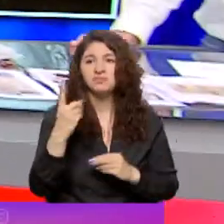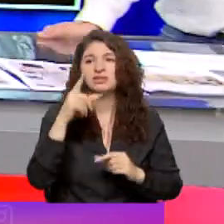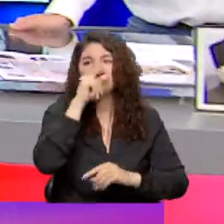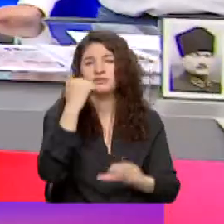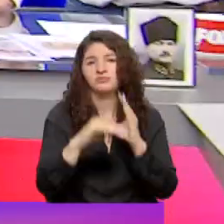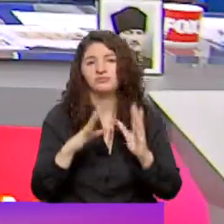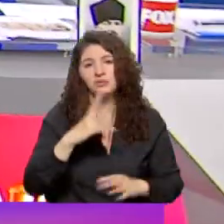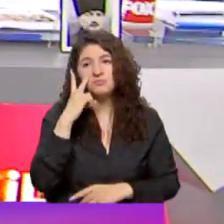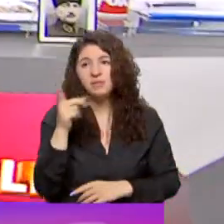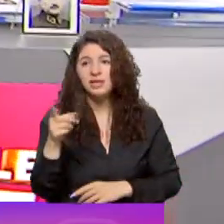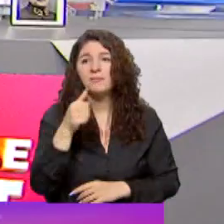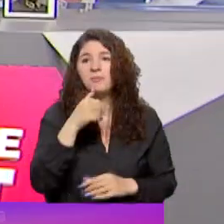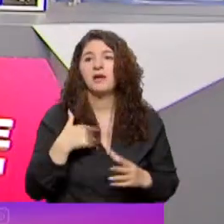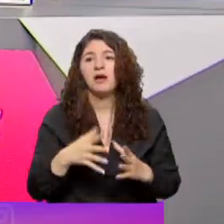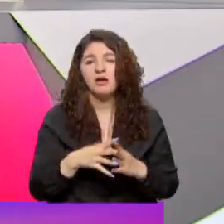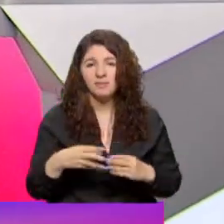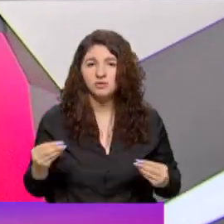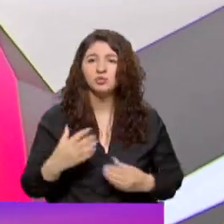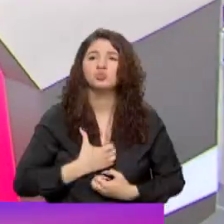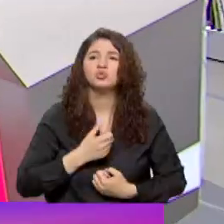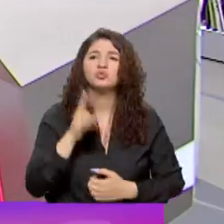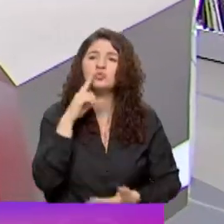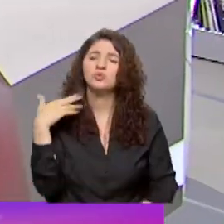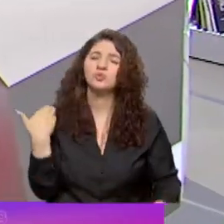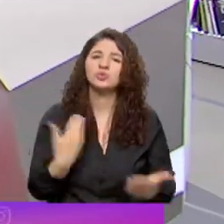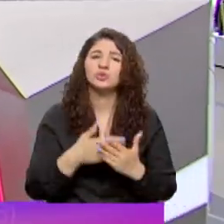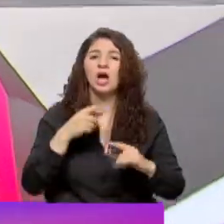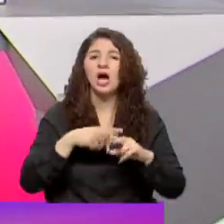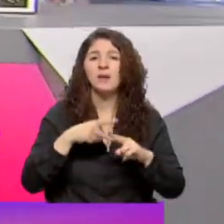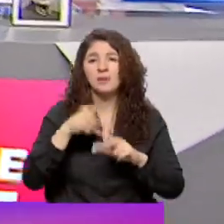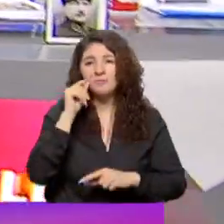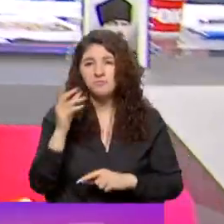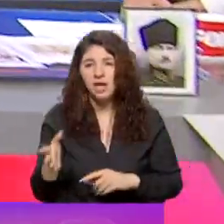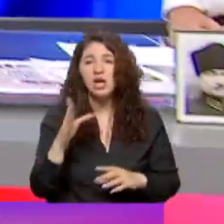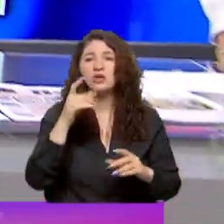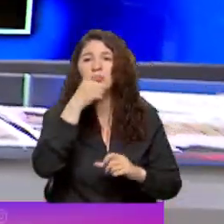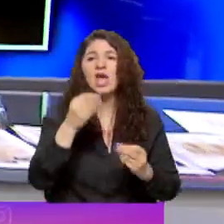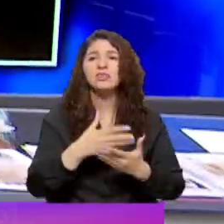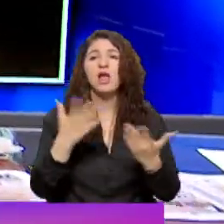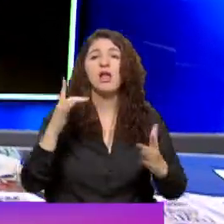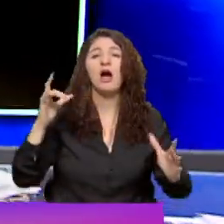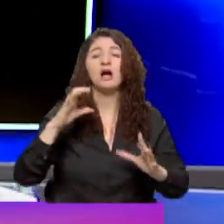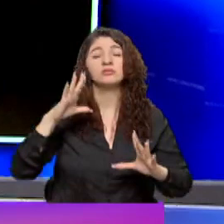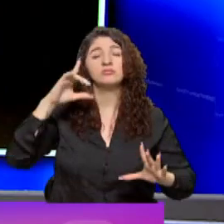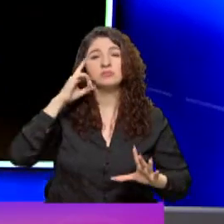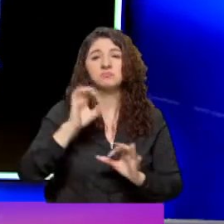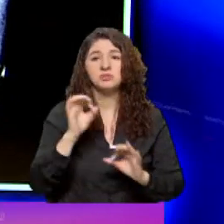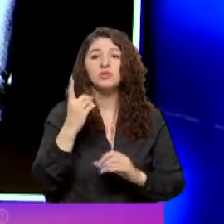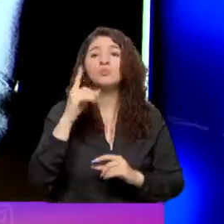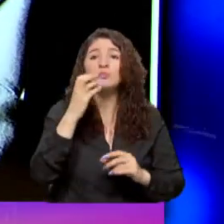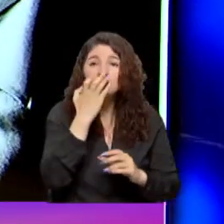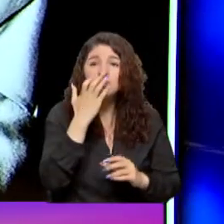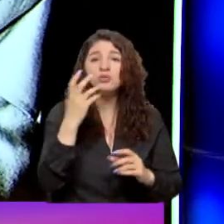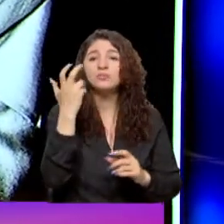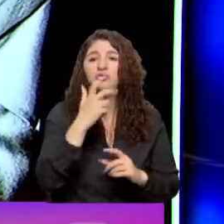biletimiz var bakın babamı kaybettik üzüldüm sonsuz Ahmet sahip Türkiye'nin en değerli aydınlarından biriydi tüm müzik ve